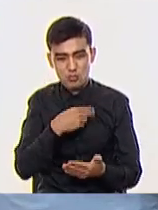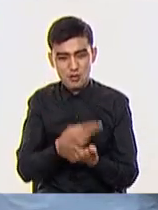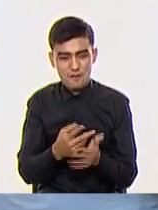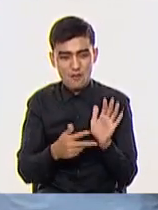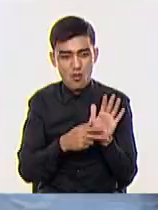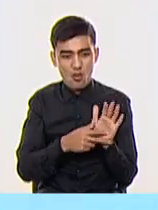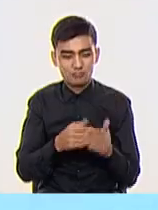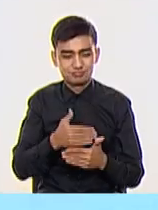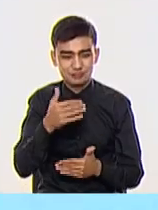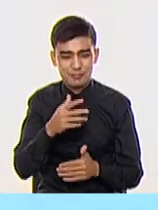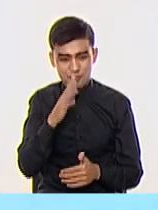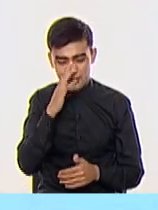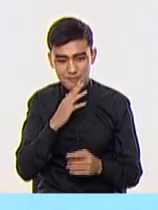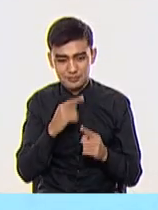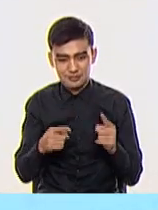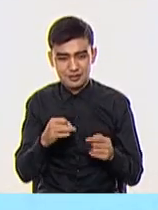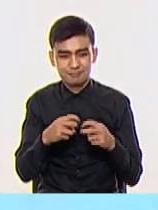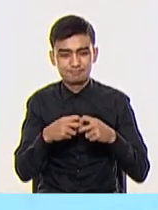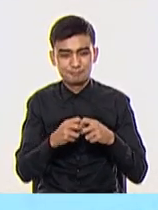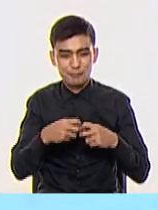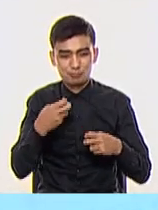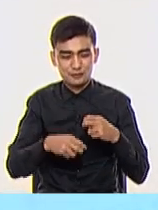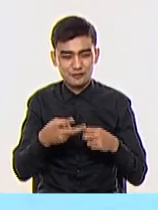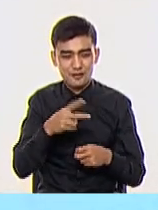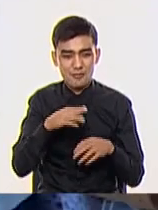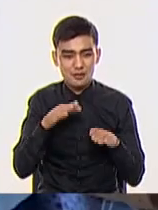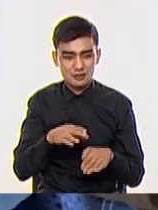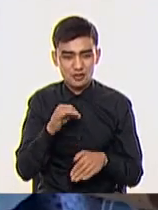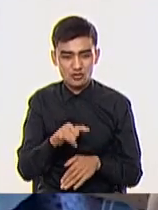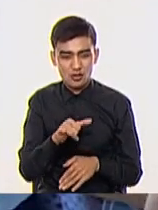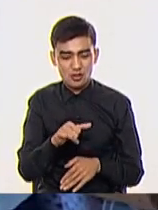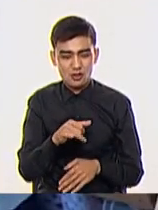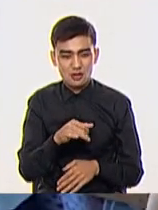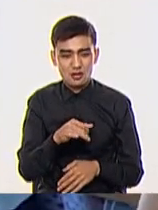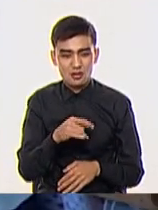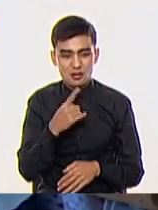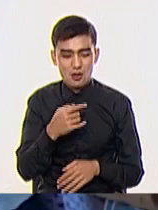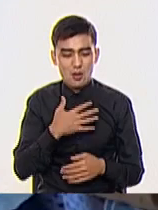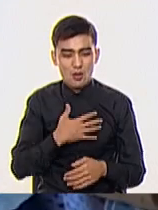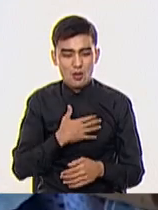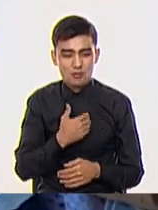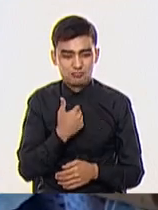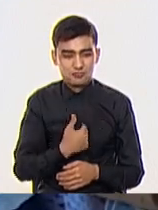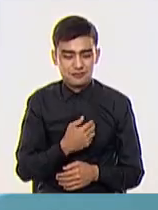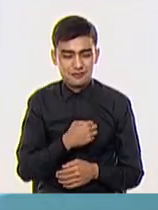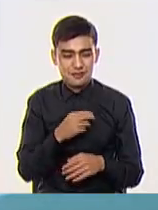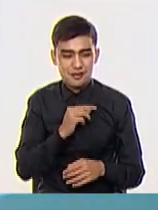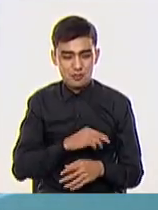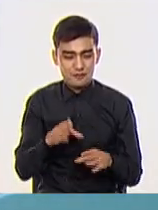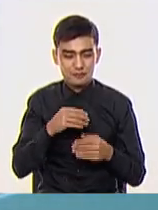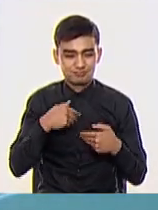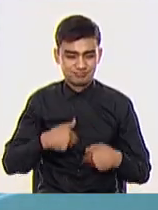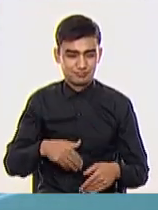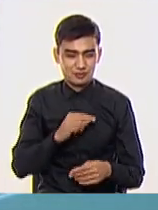5 месяцев назад и сломал позвоночник в двух местах сейчас у него работает только одно легкое ниже пояса юноша парализован